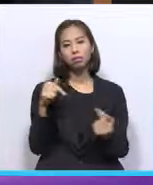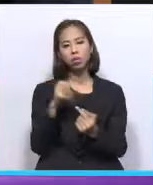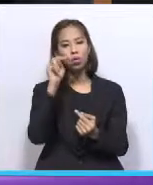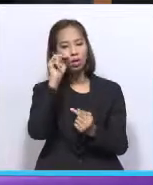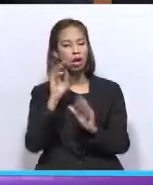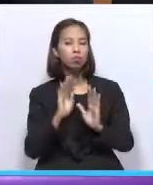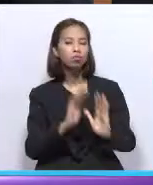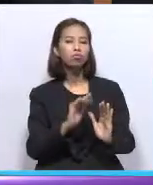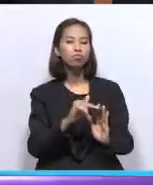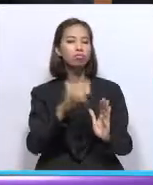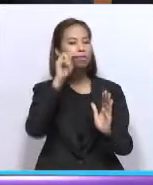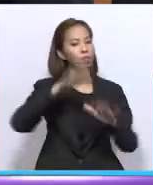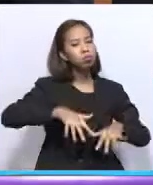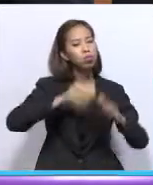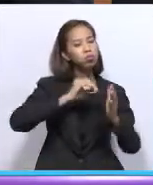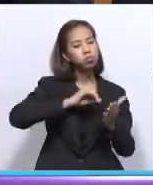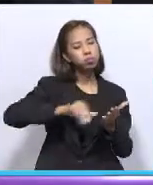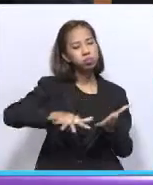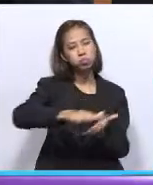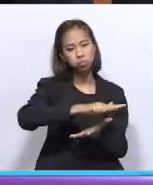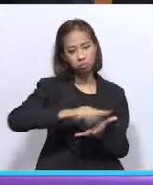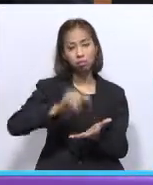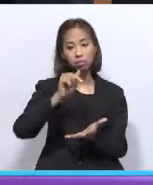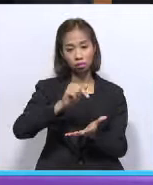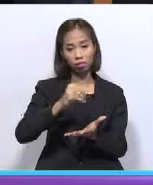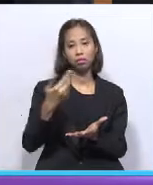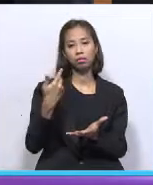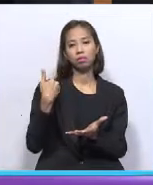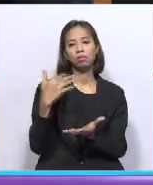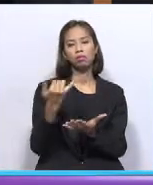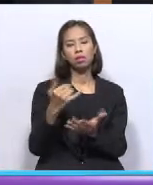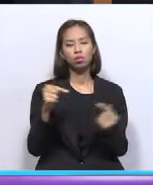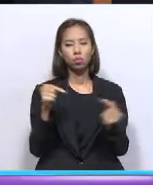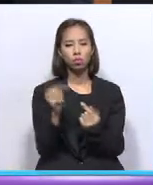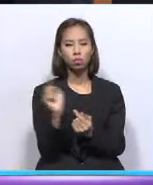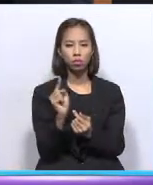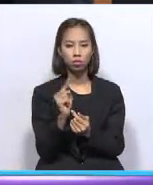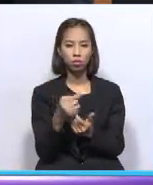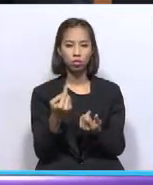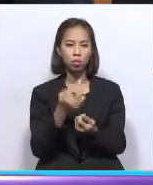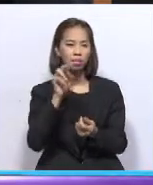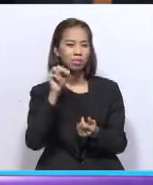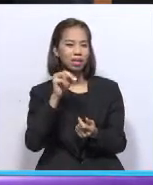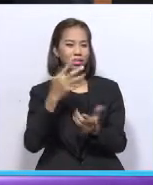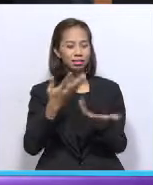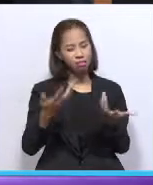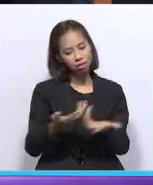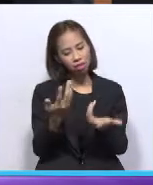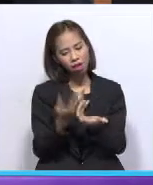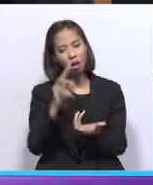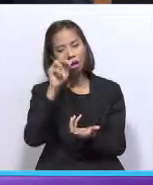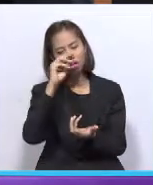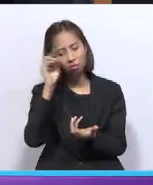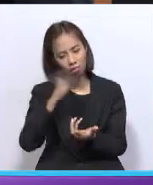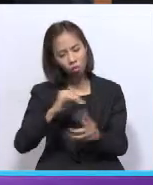น้ำไว้ในทุ่งนะฮะเพราะนั้นน้ำในทุ่งเนี่ยส่วนหนึ่งเนี่ยอาจจะมีการหมักหมมในเรื่องของอินทรีย์วัตถุในเรื่องของเศษหญ้าเศษ